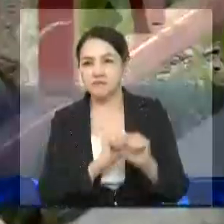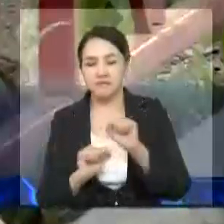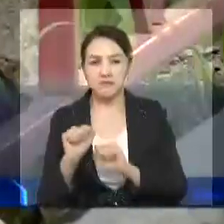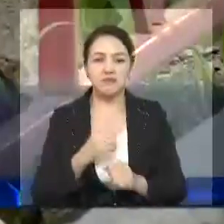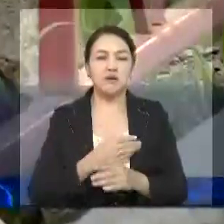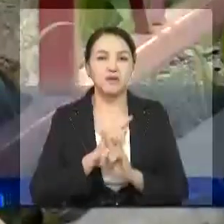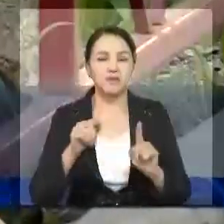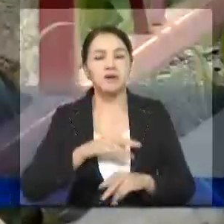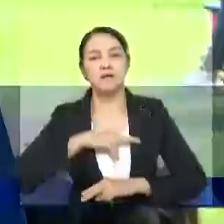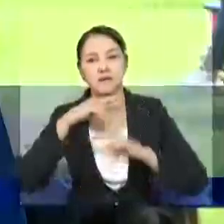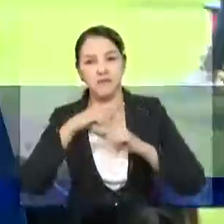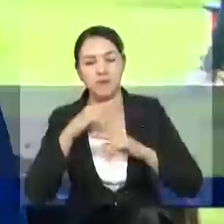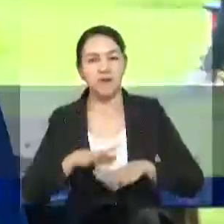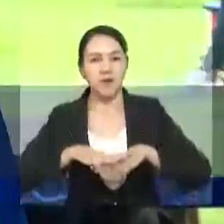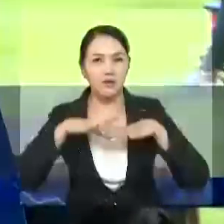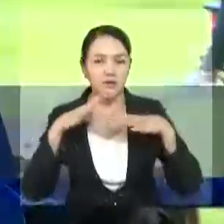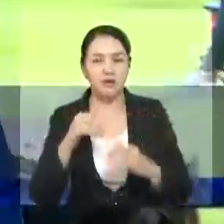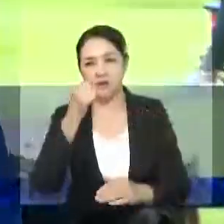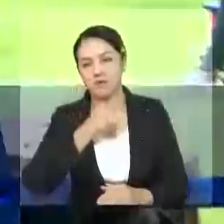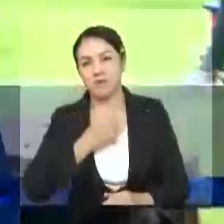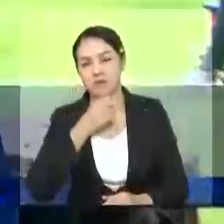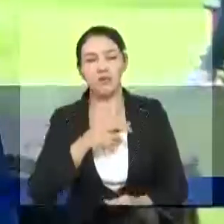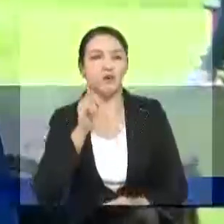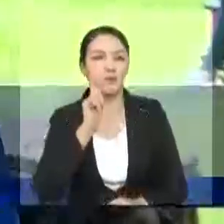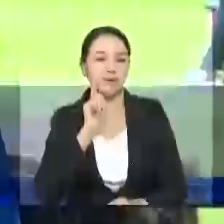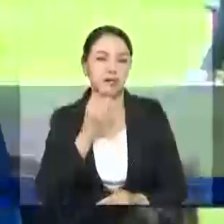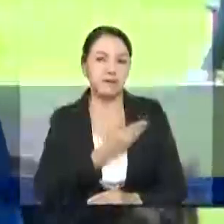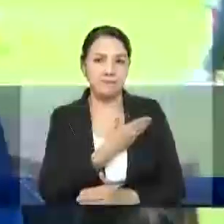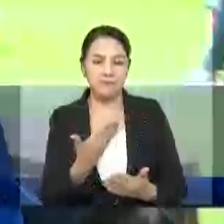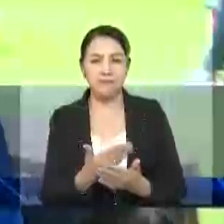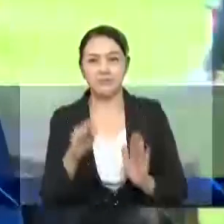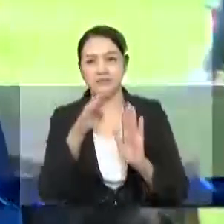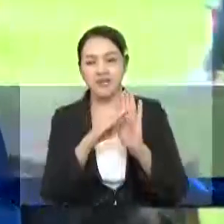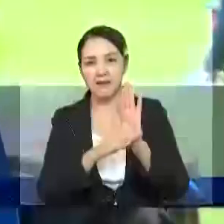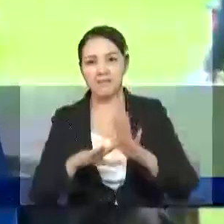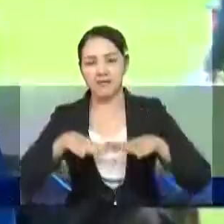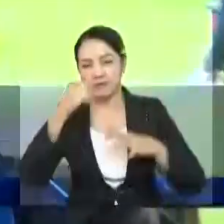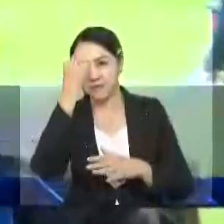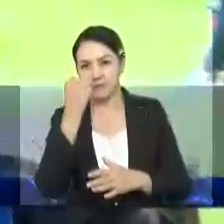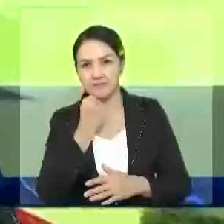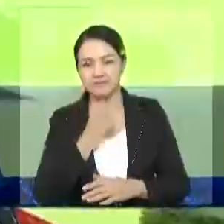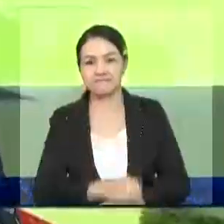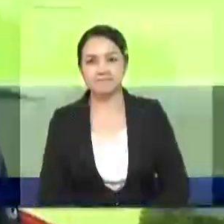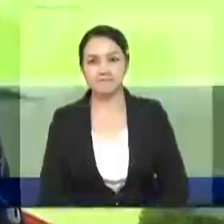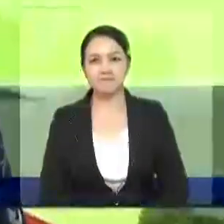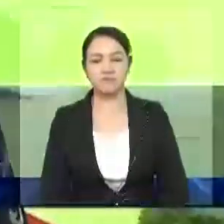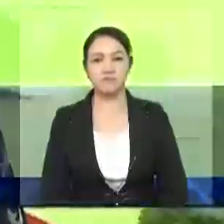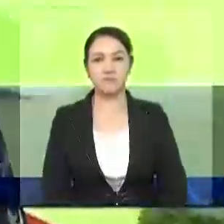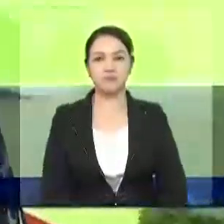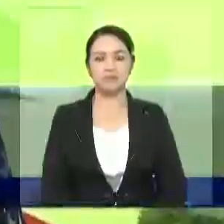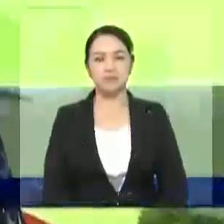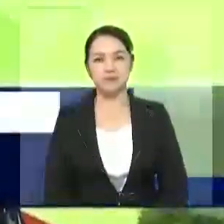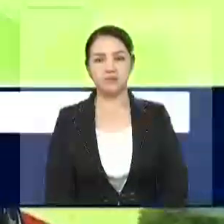жұмысына ерекше мән береміз. Үлкенге де, кішіге де ыңғайлы болса дейміз. Бағдарлама үшін үлкен рахмет.